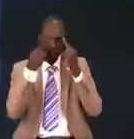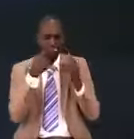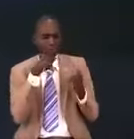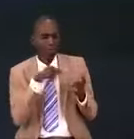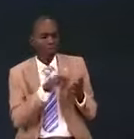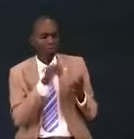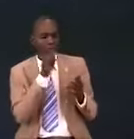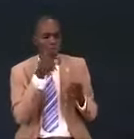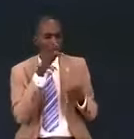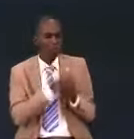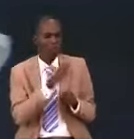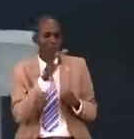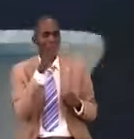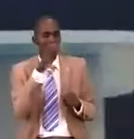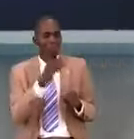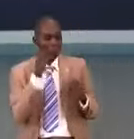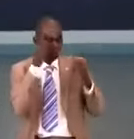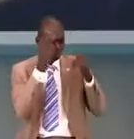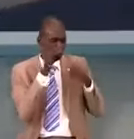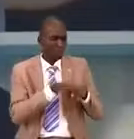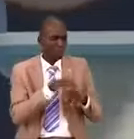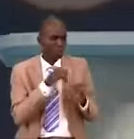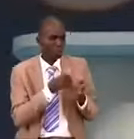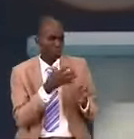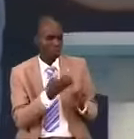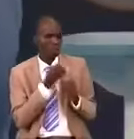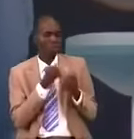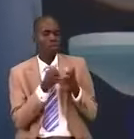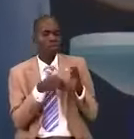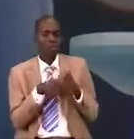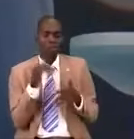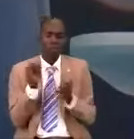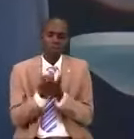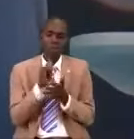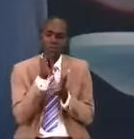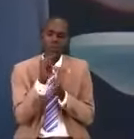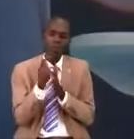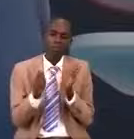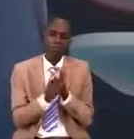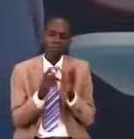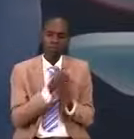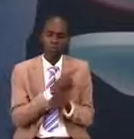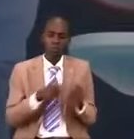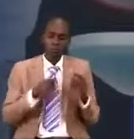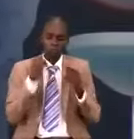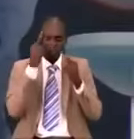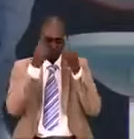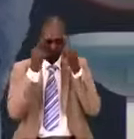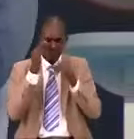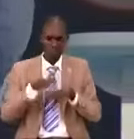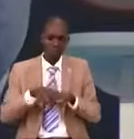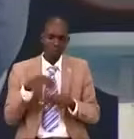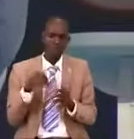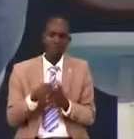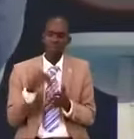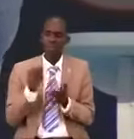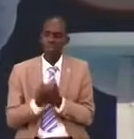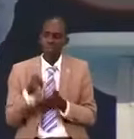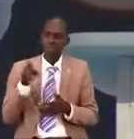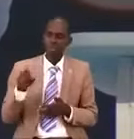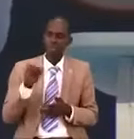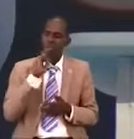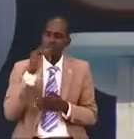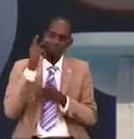creuse ça et médite bien sûr ça c'est la prophétie de la parole le ciel atteint passeront